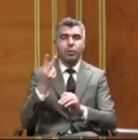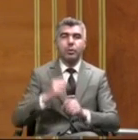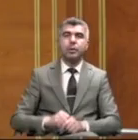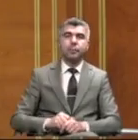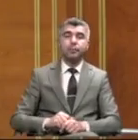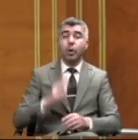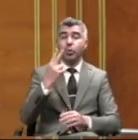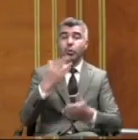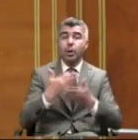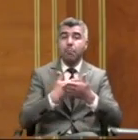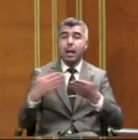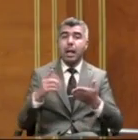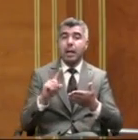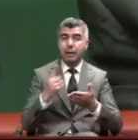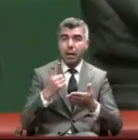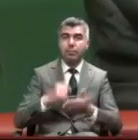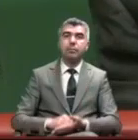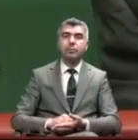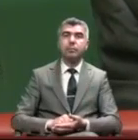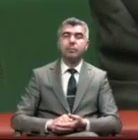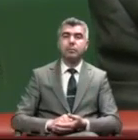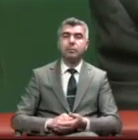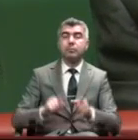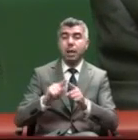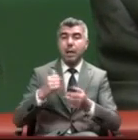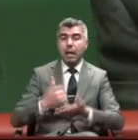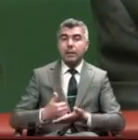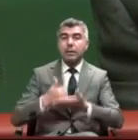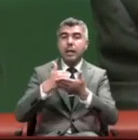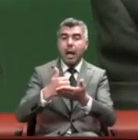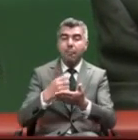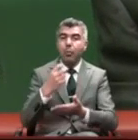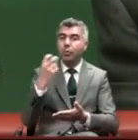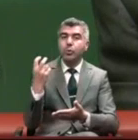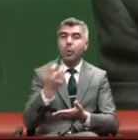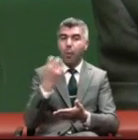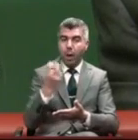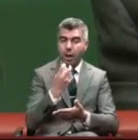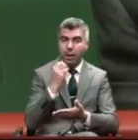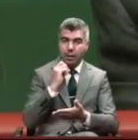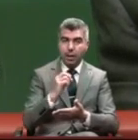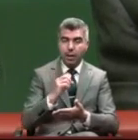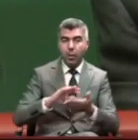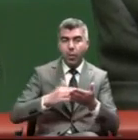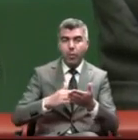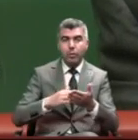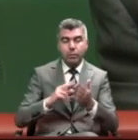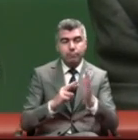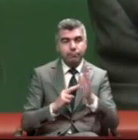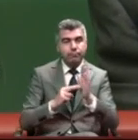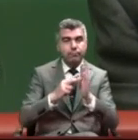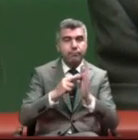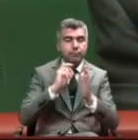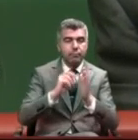المليار درهم خصصت لدعم قطاع السياحه للتعافي ولو نسبيا